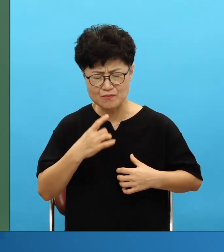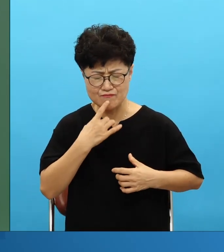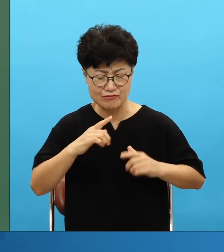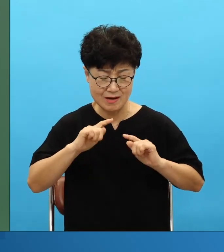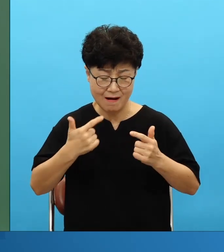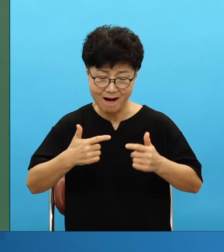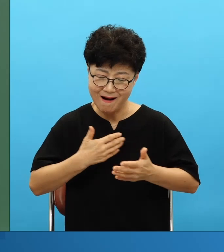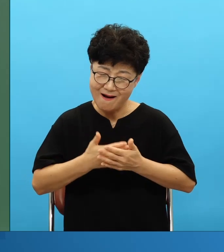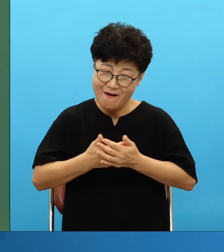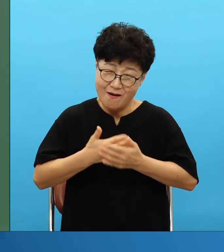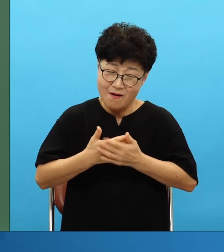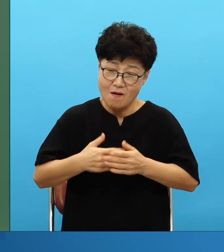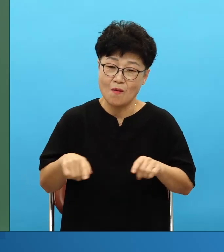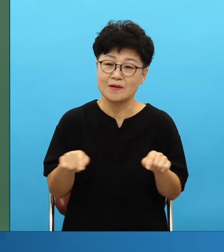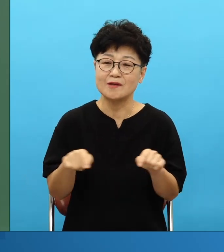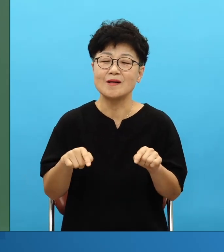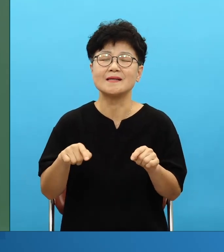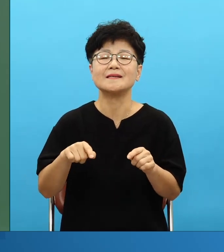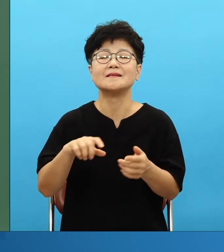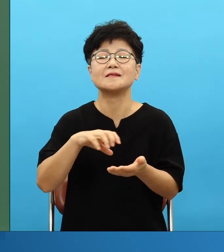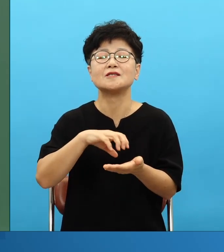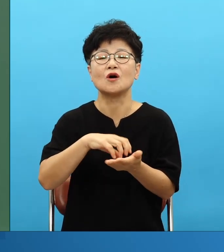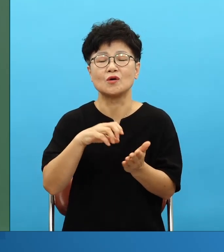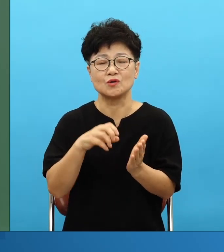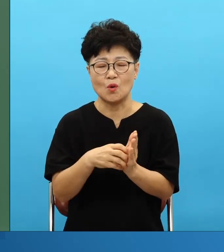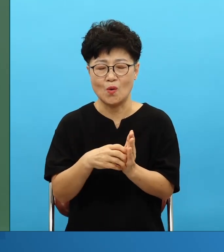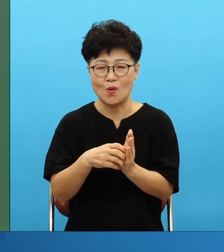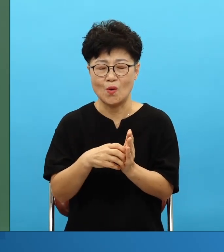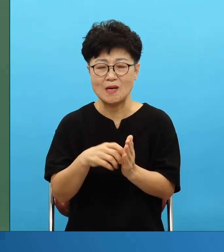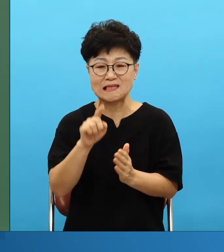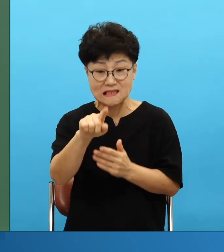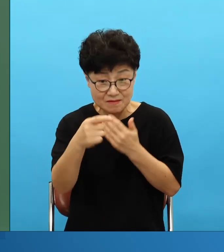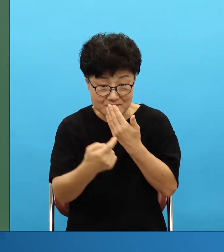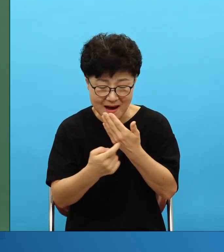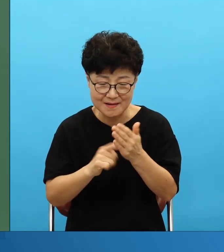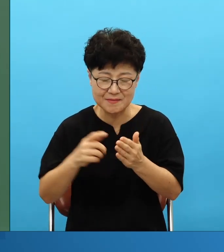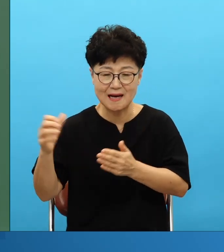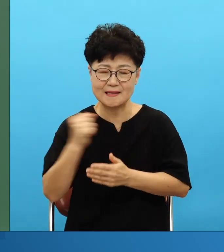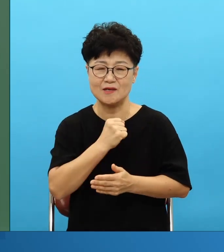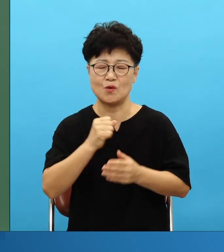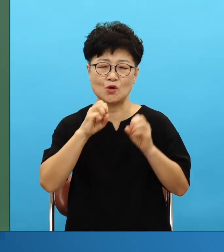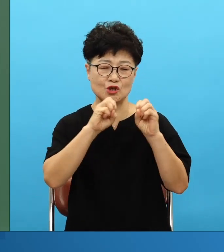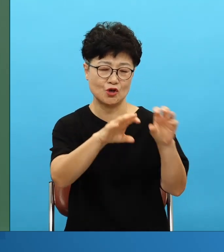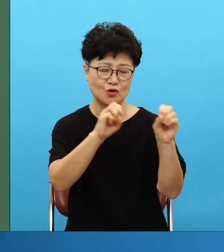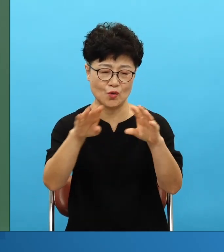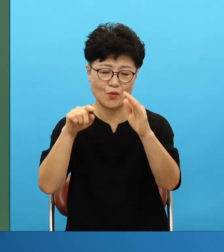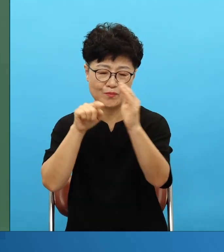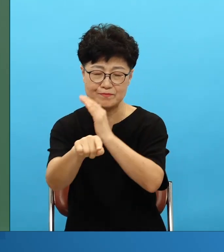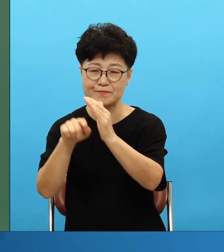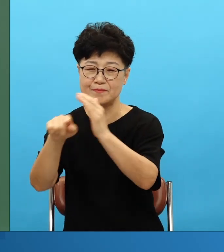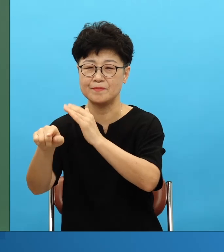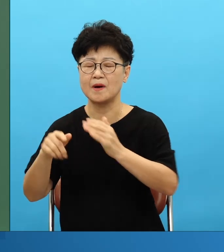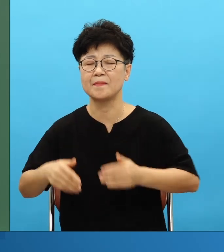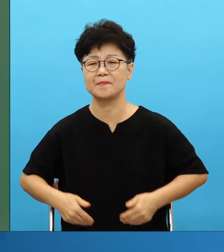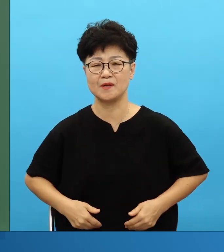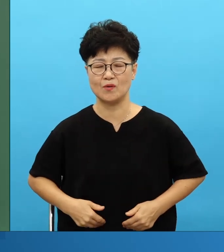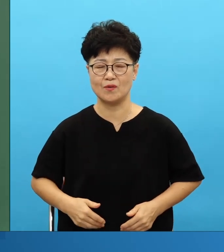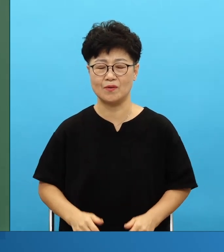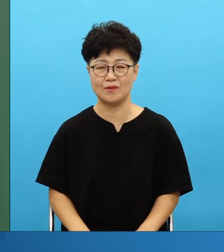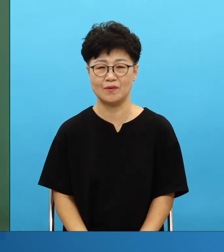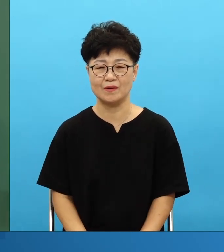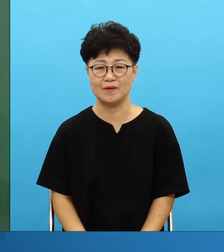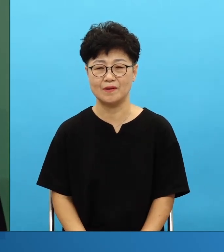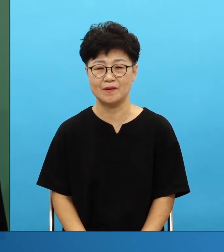You become so thrilled and 철회가 excited. 캠프로 가야 되는 거예요. That's how you 하나님 should go 축복이 to 보이고 막 떨리고 막 이렇다니까요. Only then can you see the blessing and you'd be so